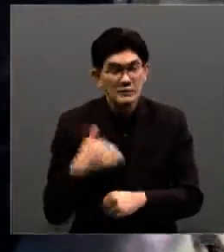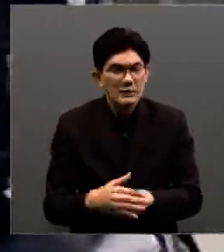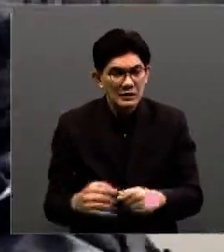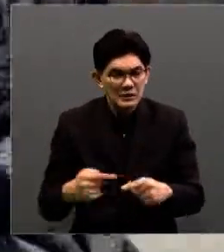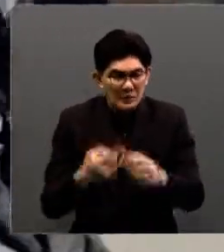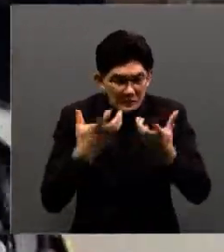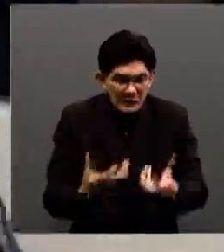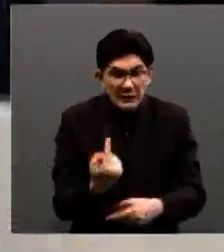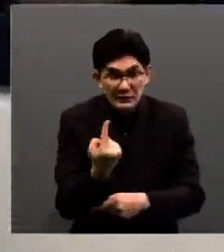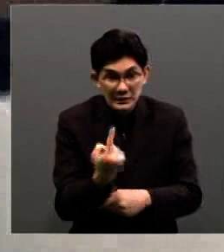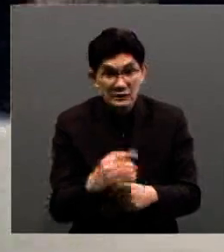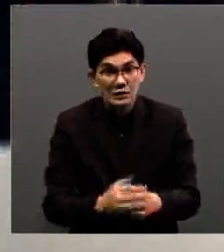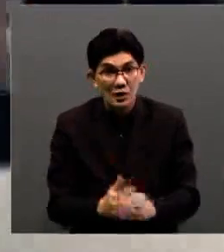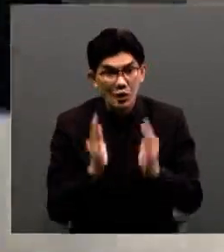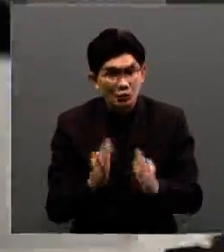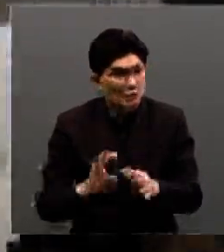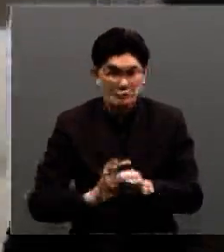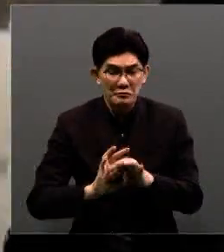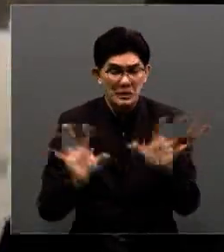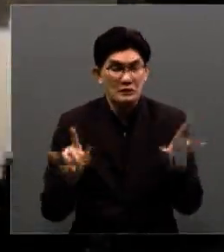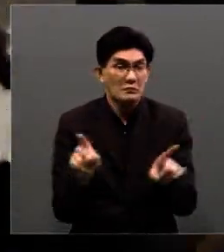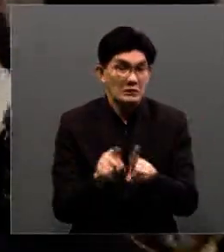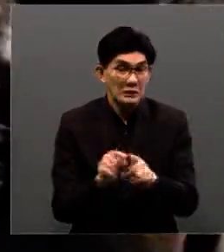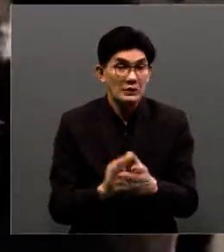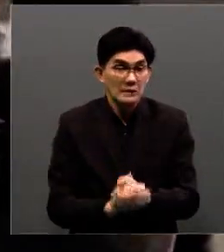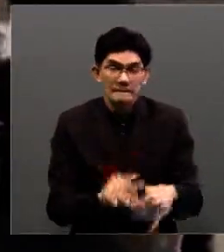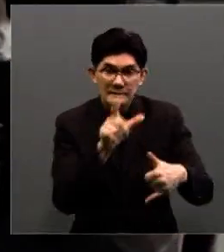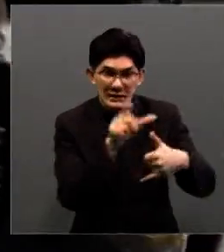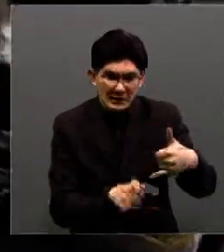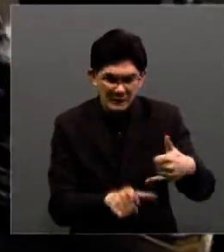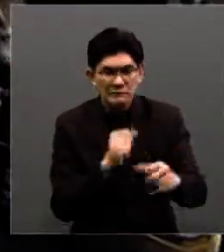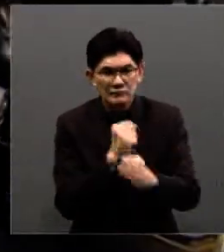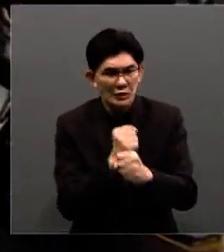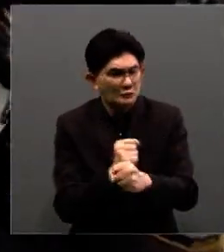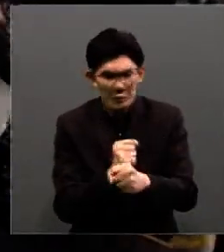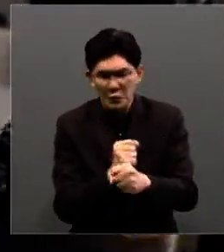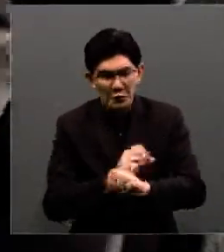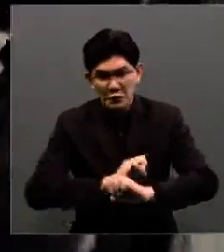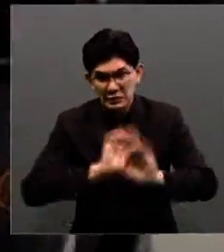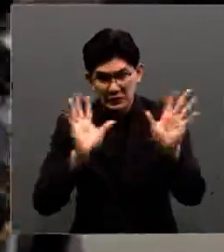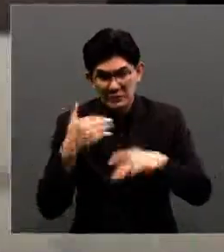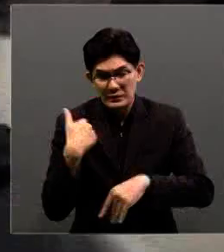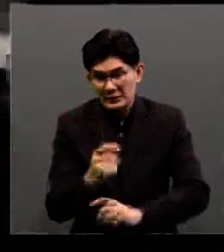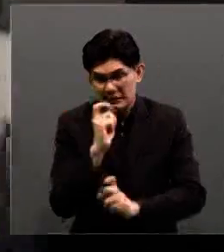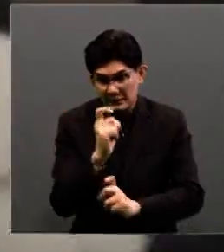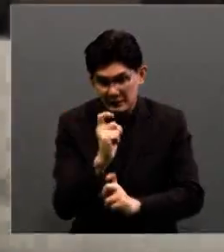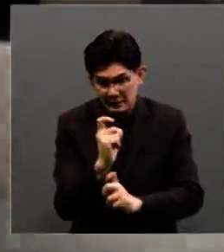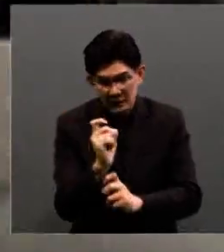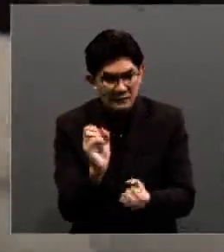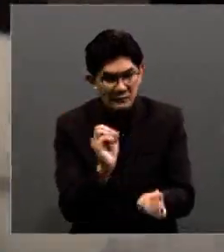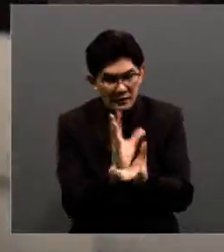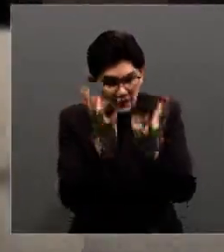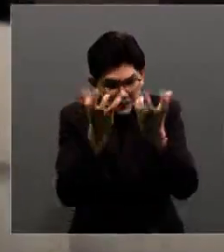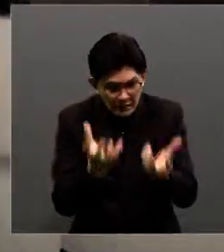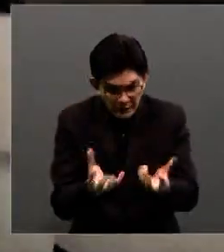คนรวมถึงคนที่ไม่ได้เกี่ยวข้องด้วยเป็นพฤติการณ์อุกอาจโหดเหี้ยมอันตรายร้ายแรงผิด